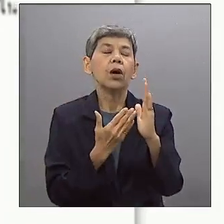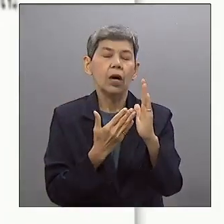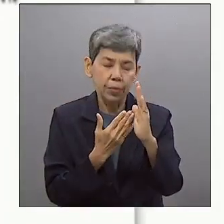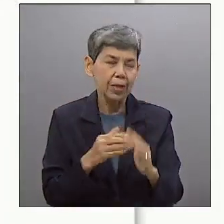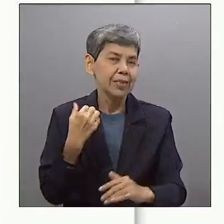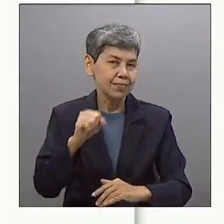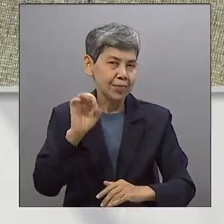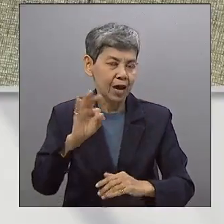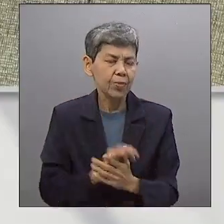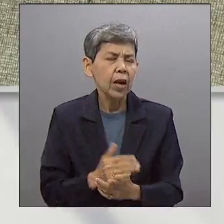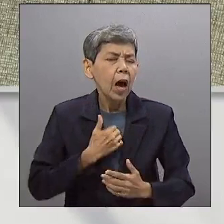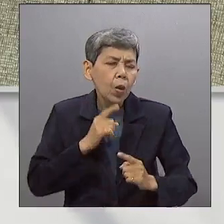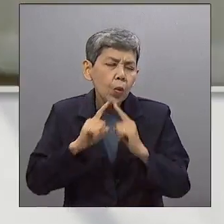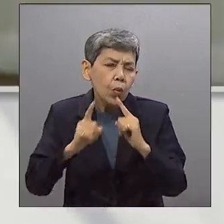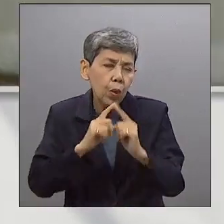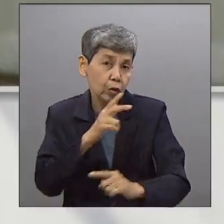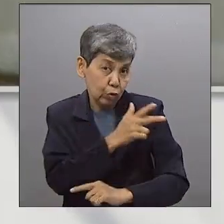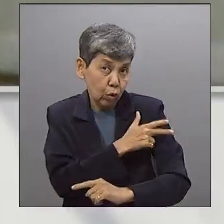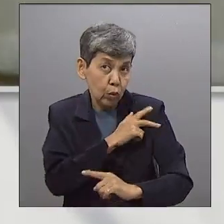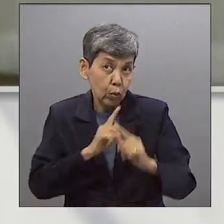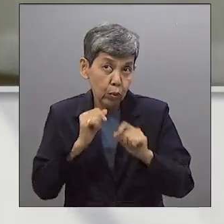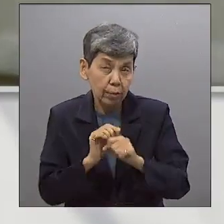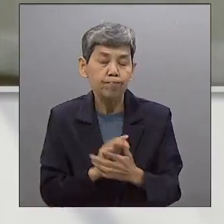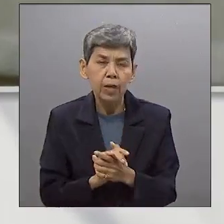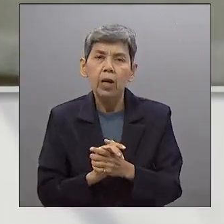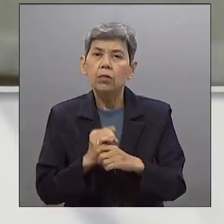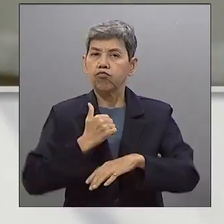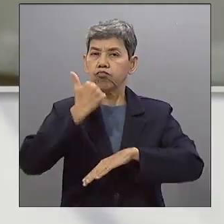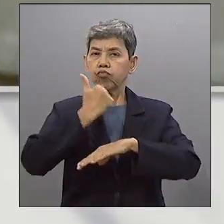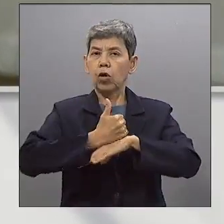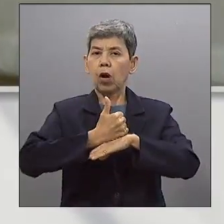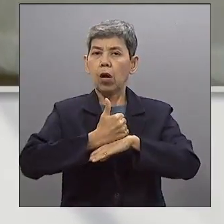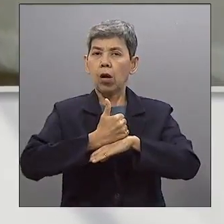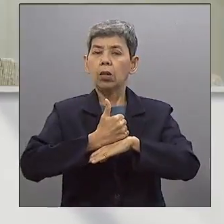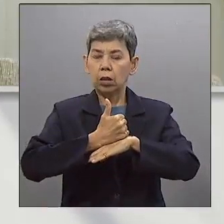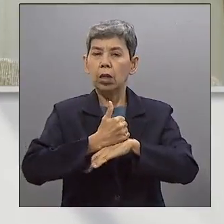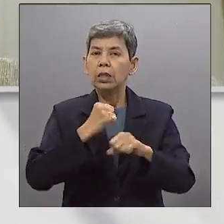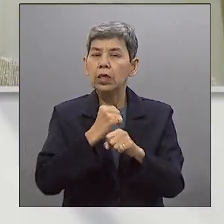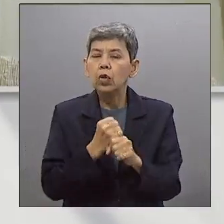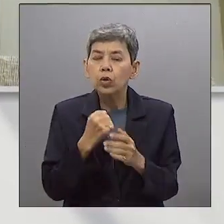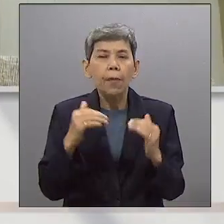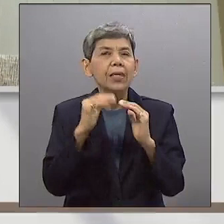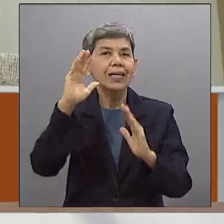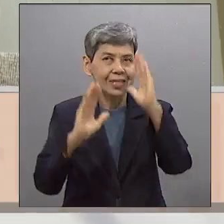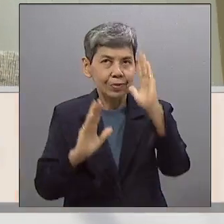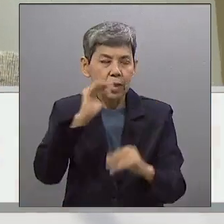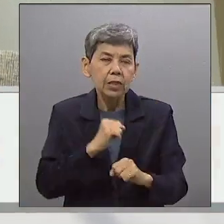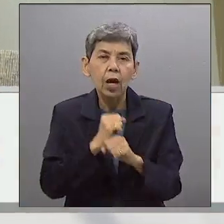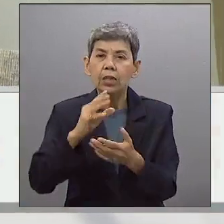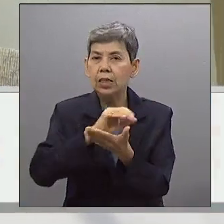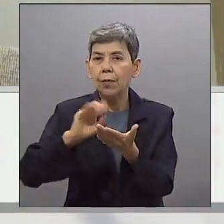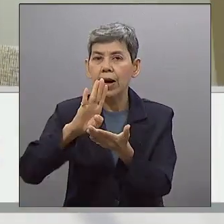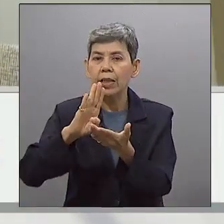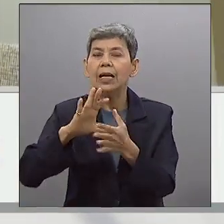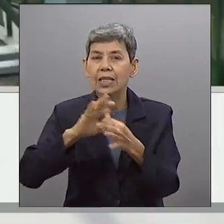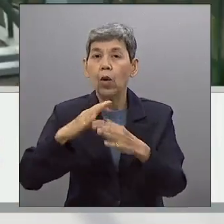ดิฉันคุยกับดรศศิธรธนานิธิโชตินะคะผู้อำนวยการสำนักนวัตกรรมเพื่อประชาธิปไตยจากสถาบันพระปกเกล้าค่ะ